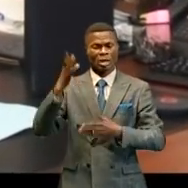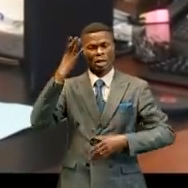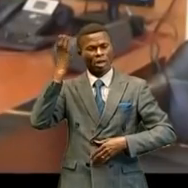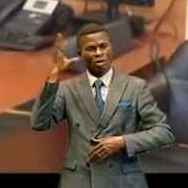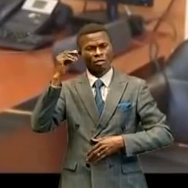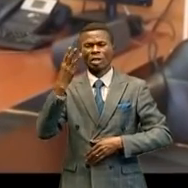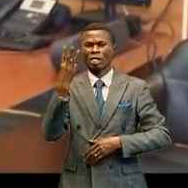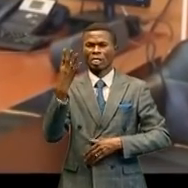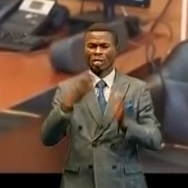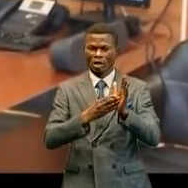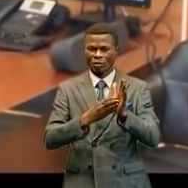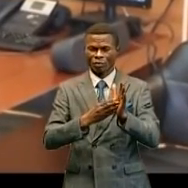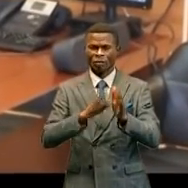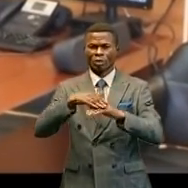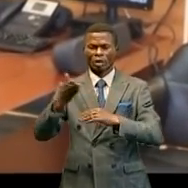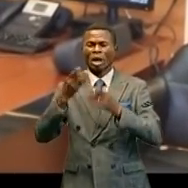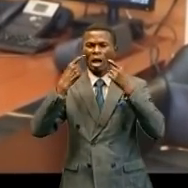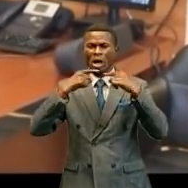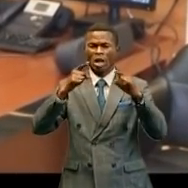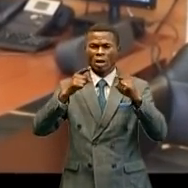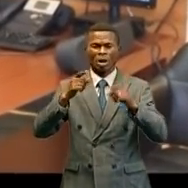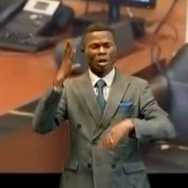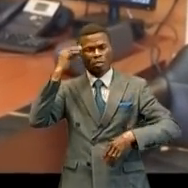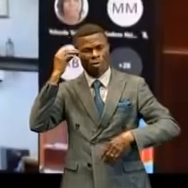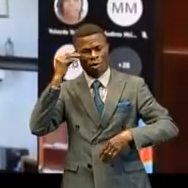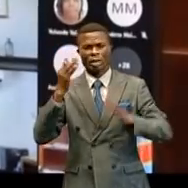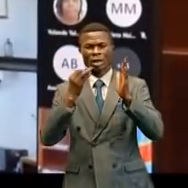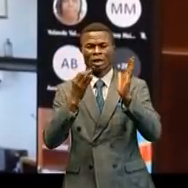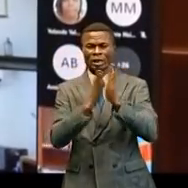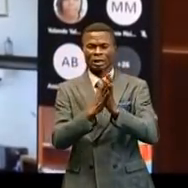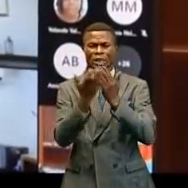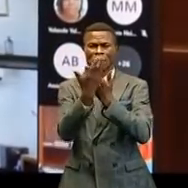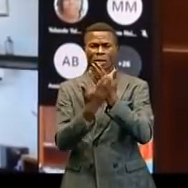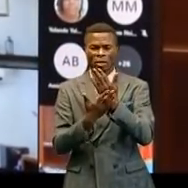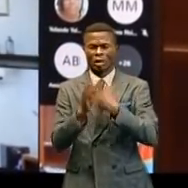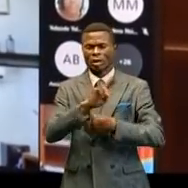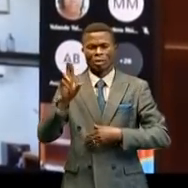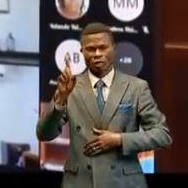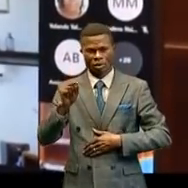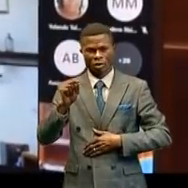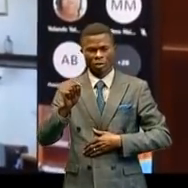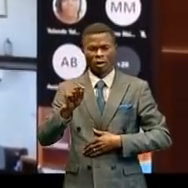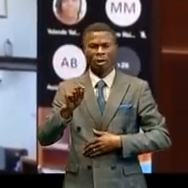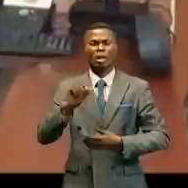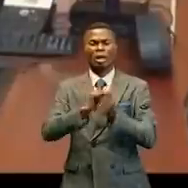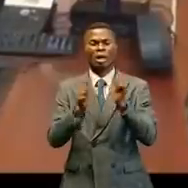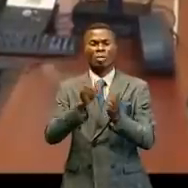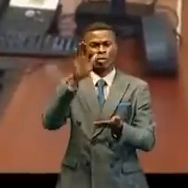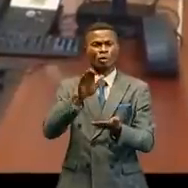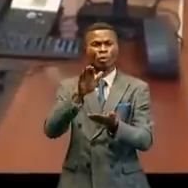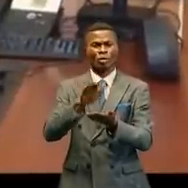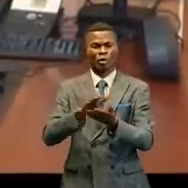épidémiologique 29 après la déclaration de l'épidémie le 10 mars 2020 a été marquée par une baisse de l'incidence